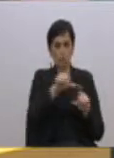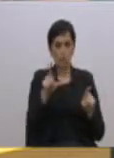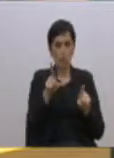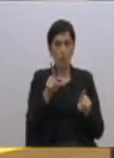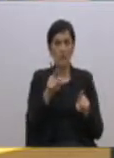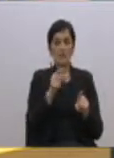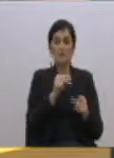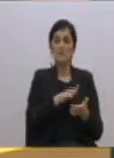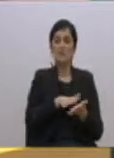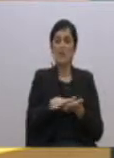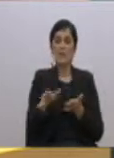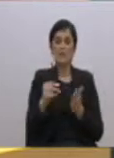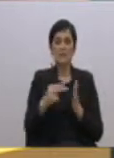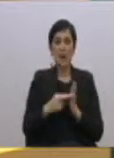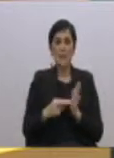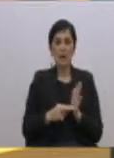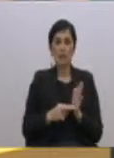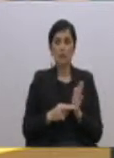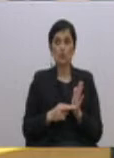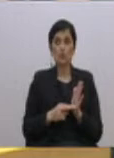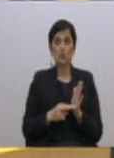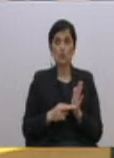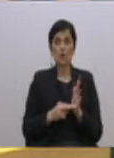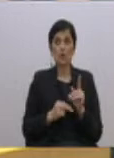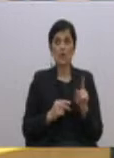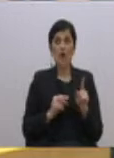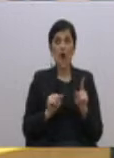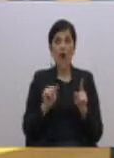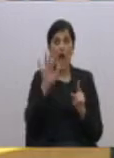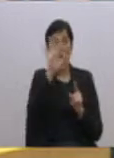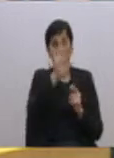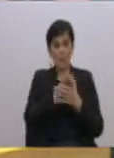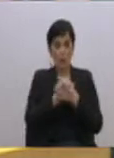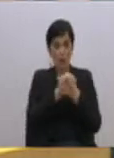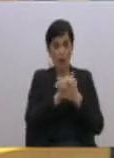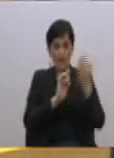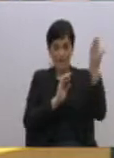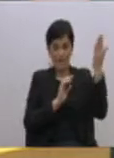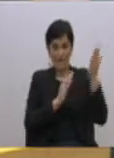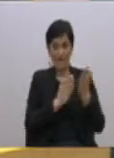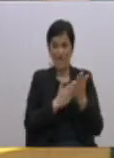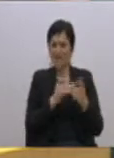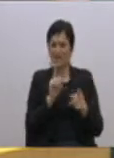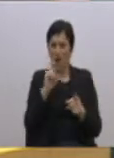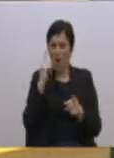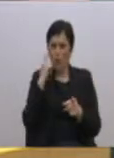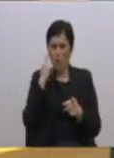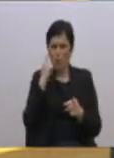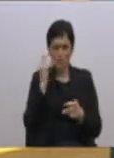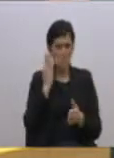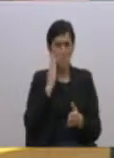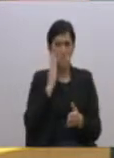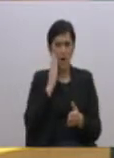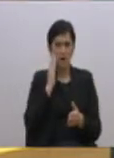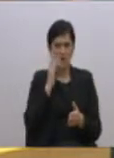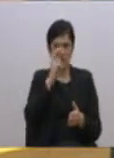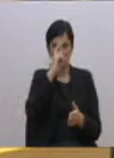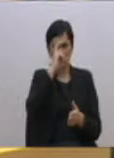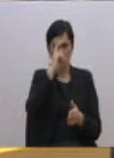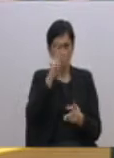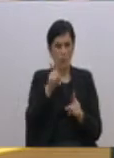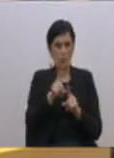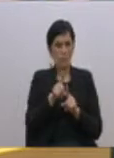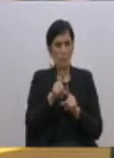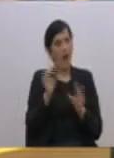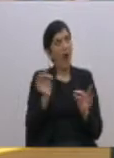da, hađu, sapasus. Ești de pe Europa și riscă ca naș. Cu eragonia, tu martați, s-a chemțipul ebi, s-a